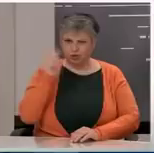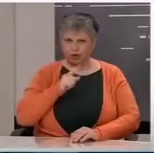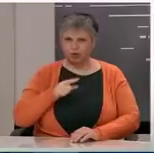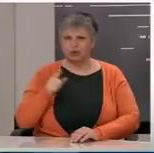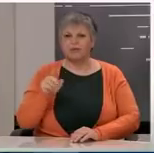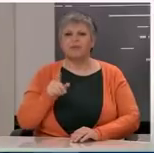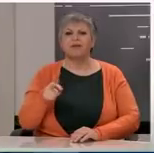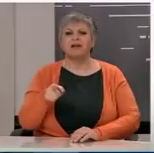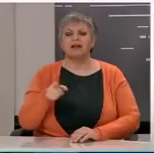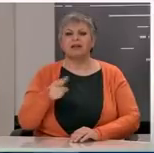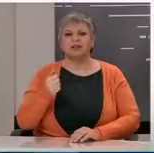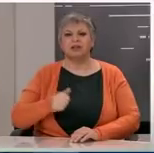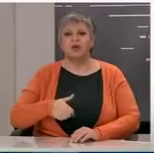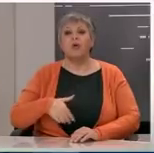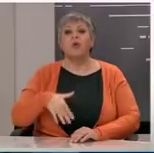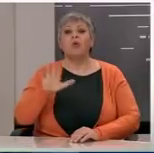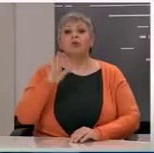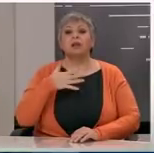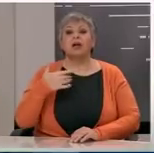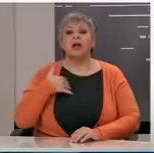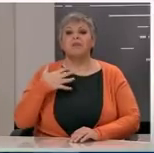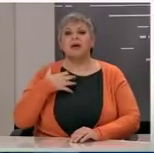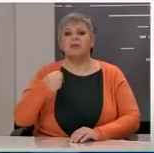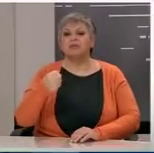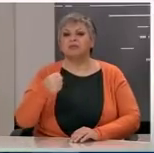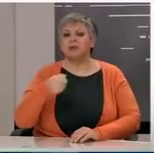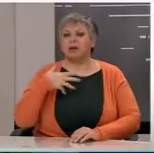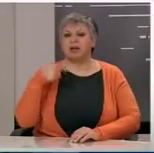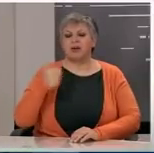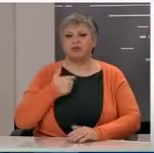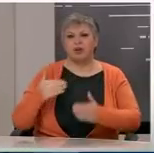Ούτε υπήρξα υιοθετημένος κανενός